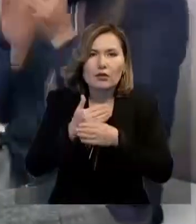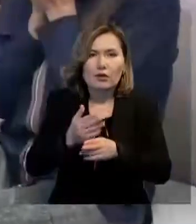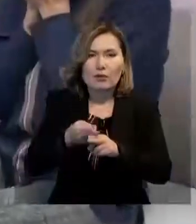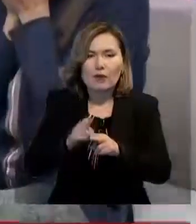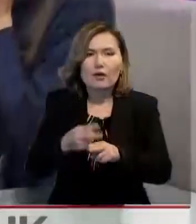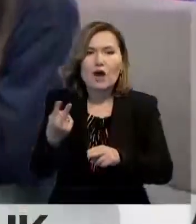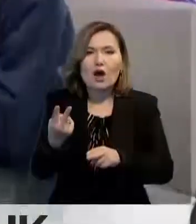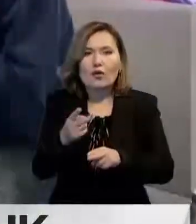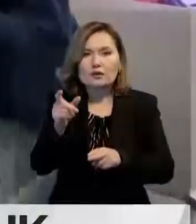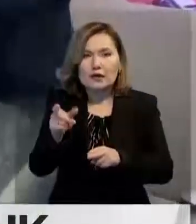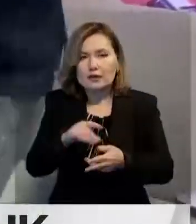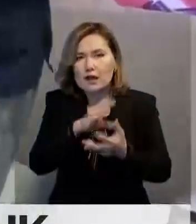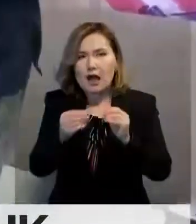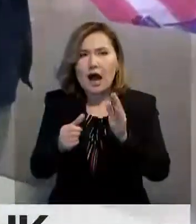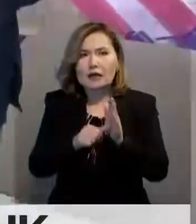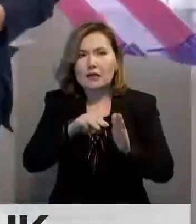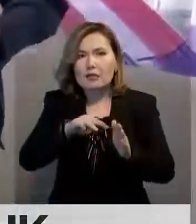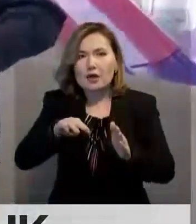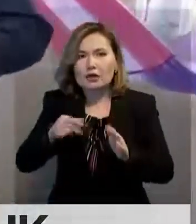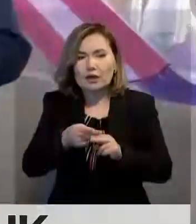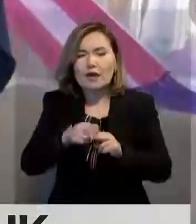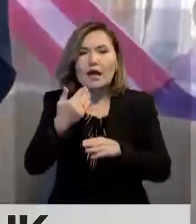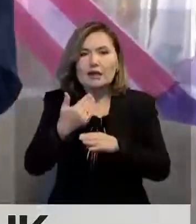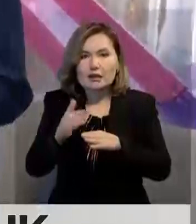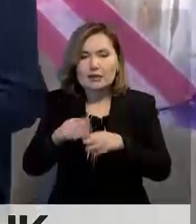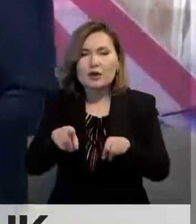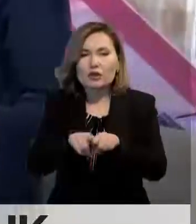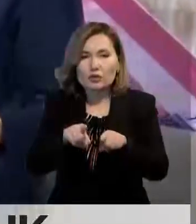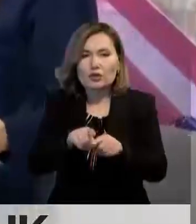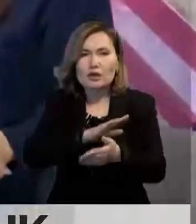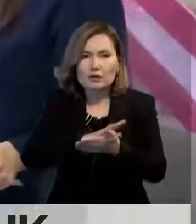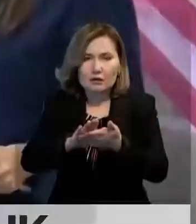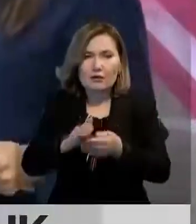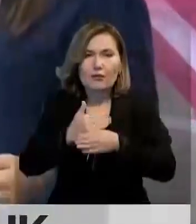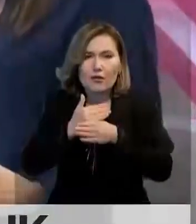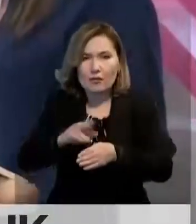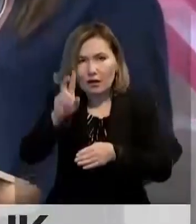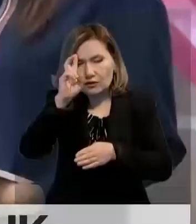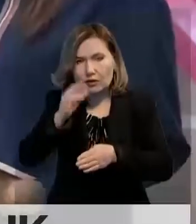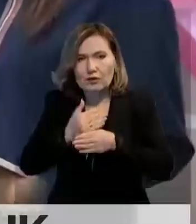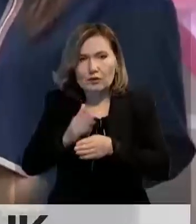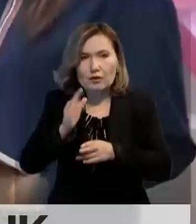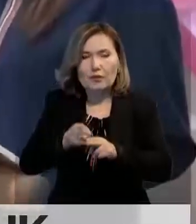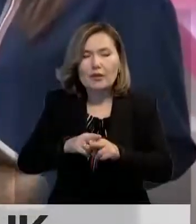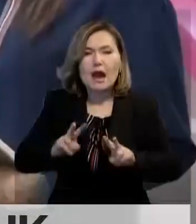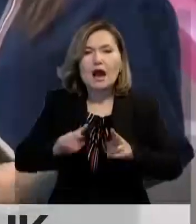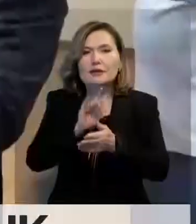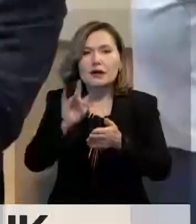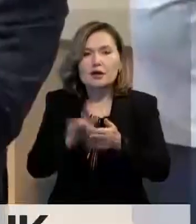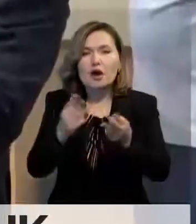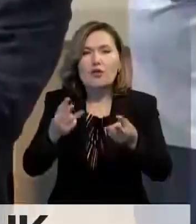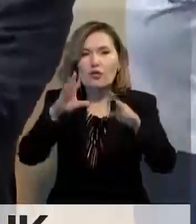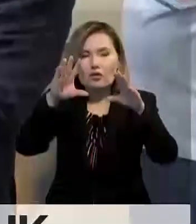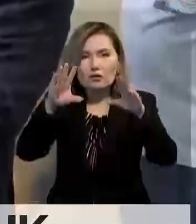азаматтың жалпы сомасы 6 миллион теңге болатын несиелерін өтеуге көмектесу туралы шешім қабылданды. Айта кетейік, астаналық өрт